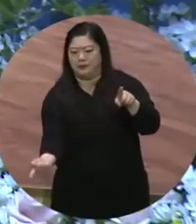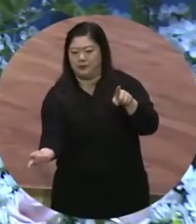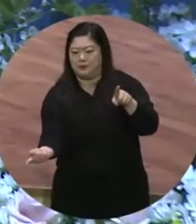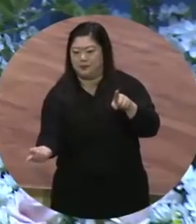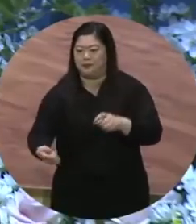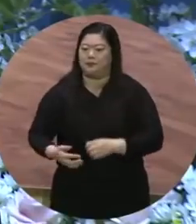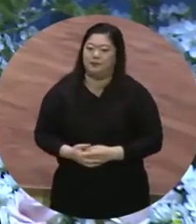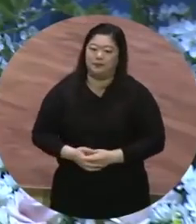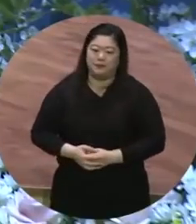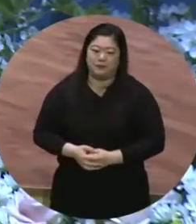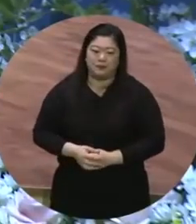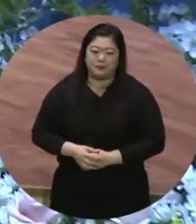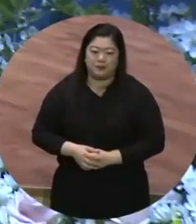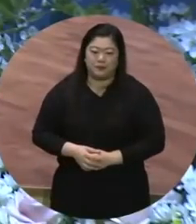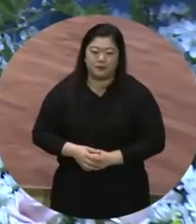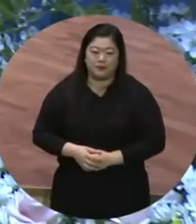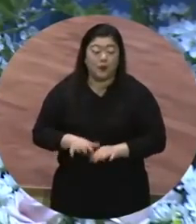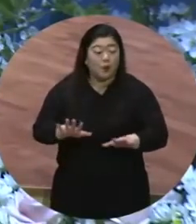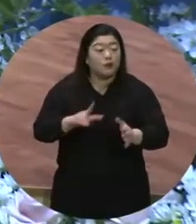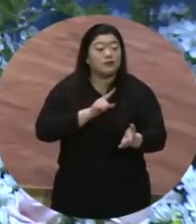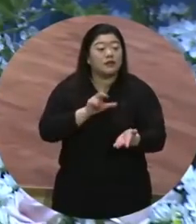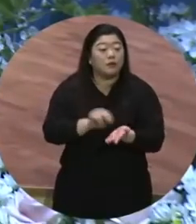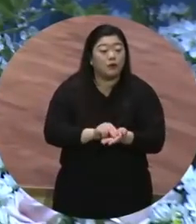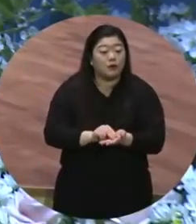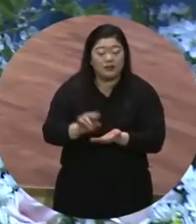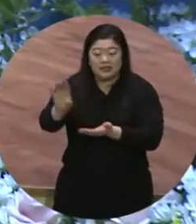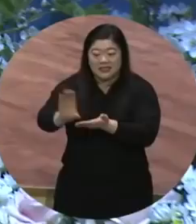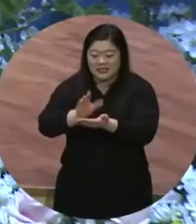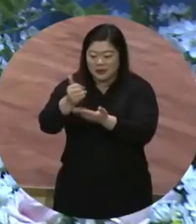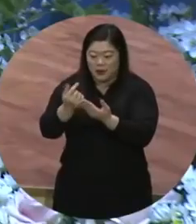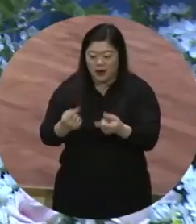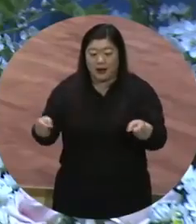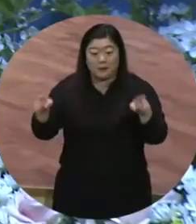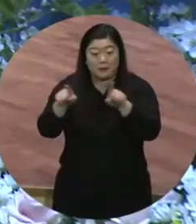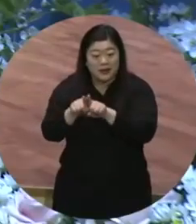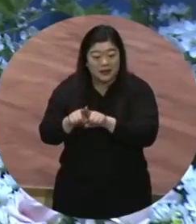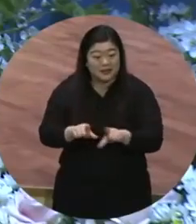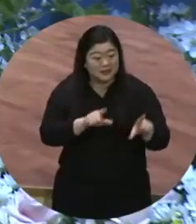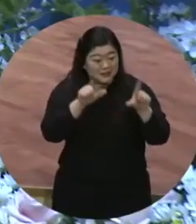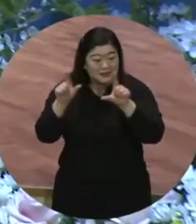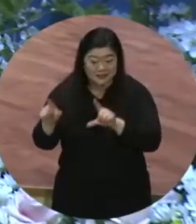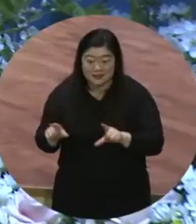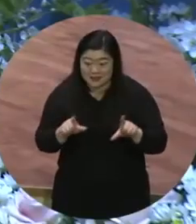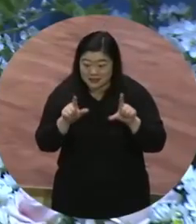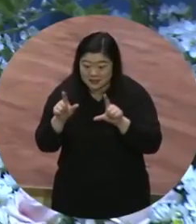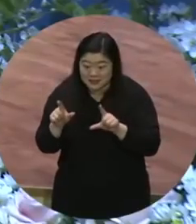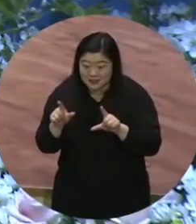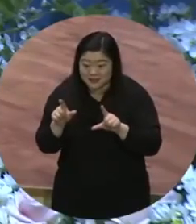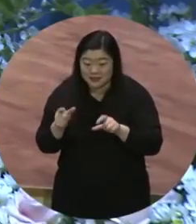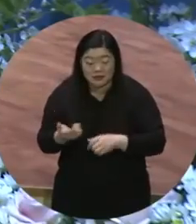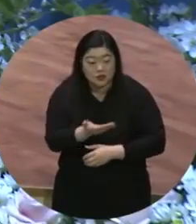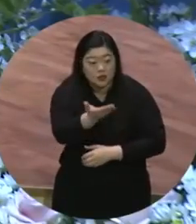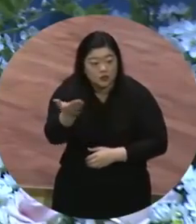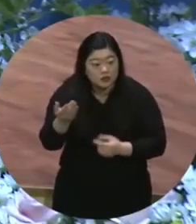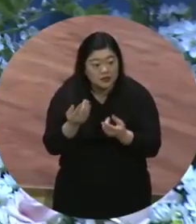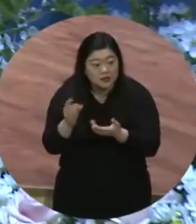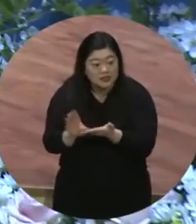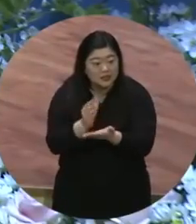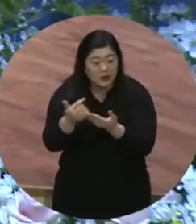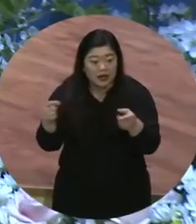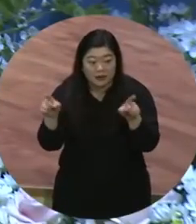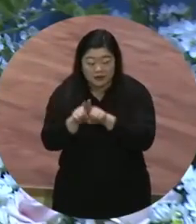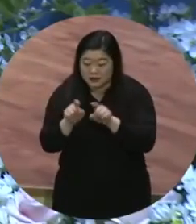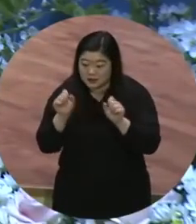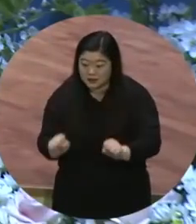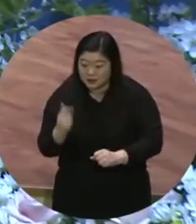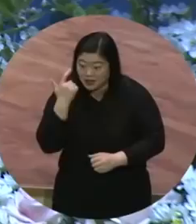오늘 제목이 뭐요? 그리스도와 함께 사는 부활 인생입니다. 그리스도와 함께 사는